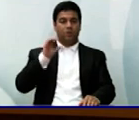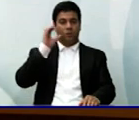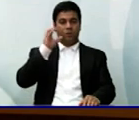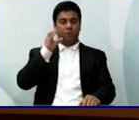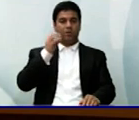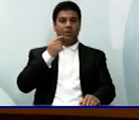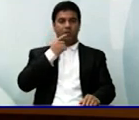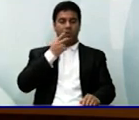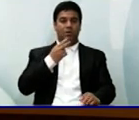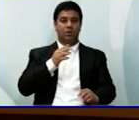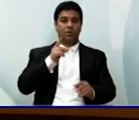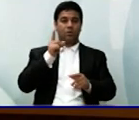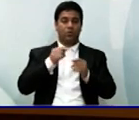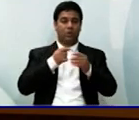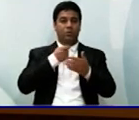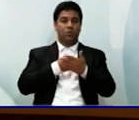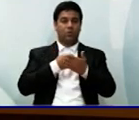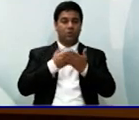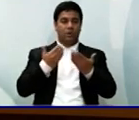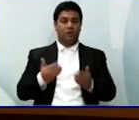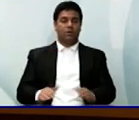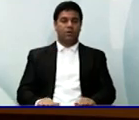узбекский язык – «сут имзаучеляр».